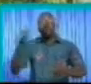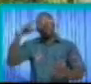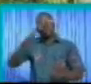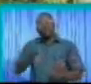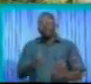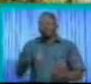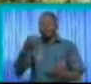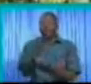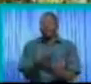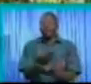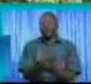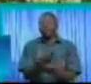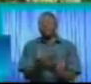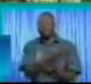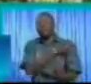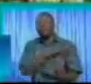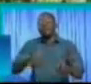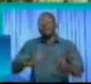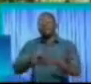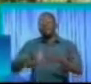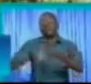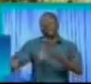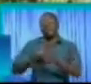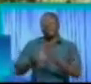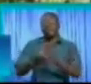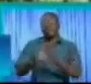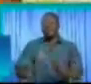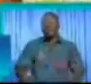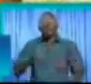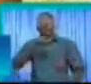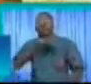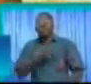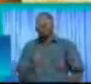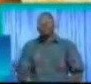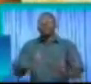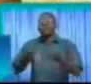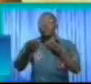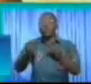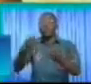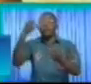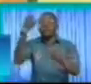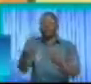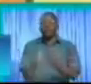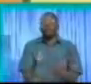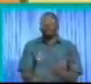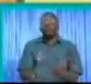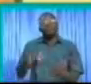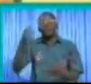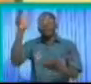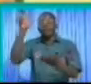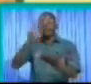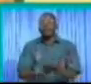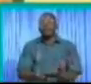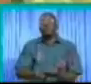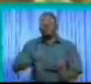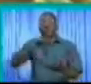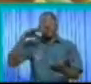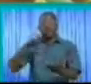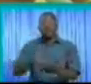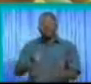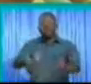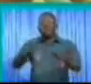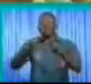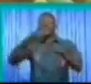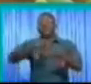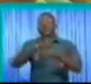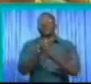gestion financière et même dans la gestion technique des missions qui leur sont dévolues. À terme, la validation de l'étude permettra la